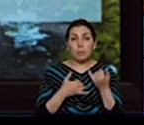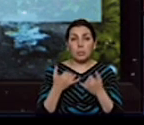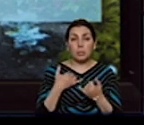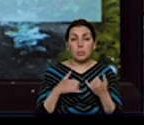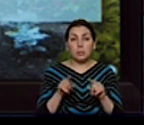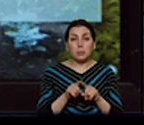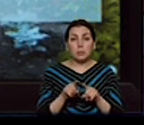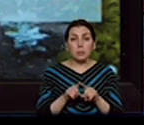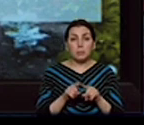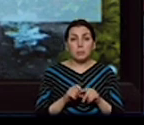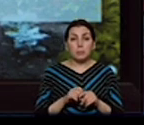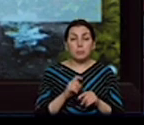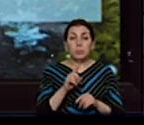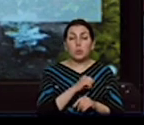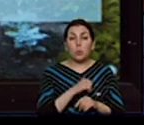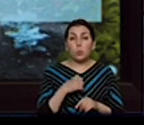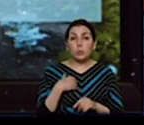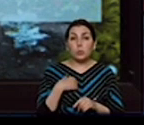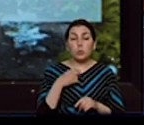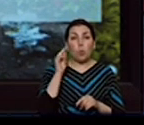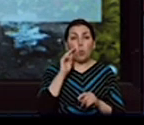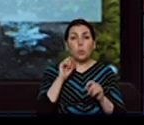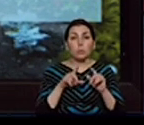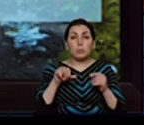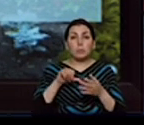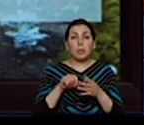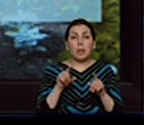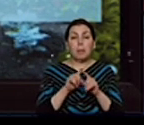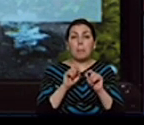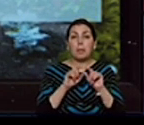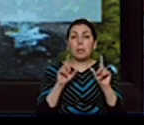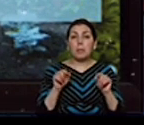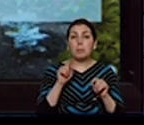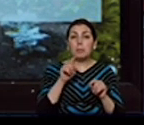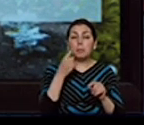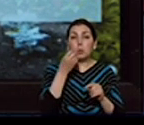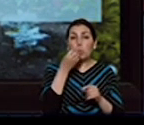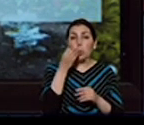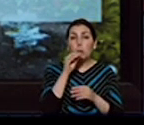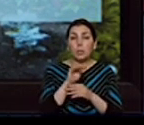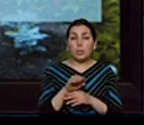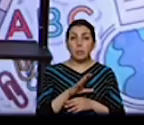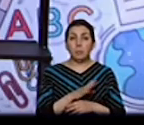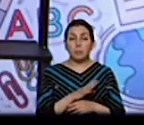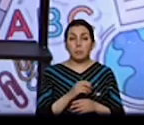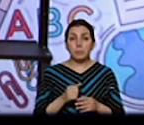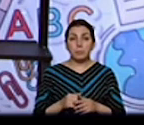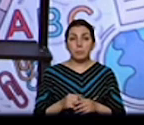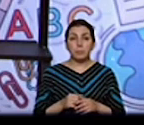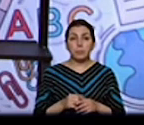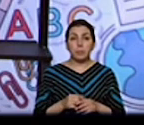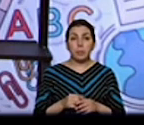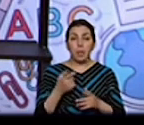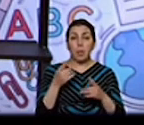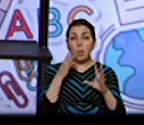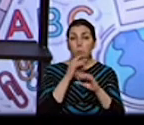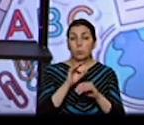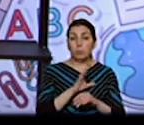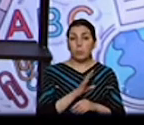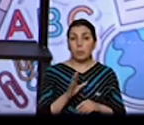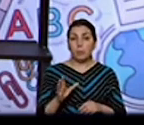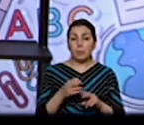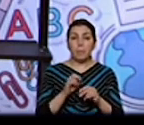parvarish qilasizmi? O'zingiz o'quvchi sifatida maktabingizga biror bir gul ekkanmisiz? Agar hali